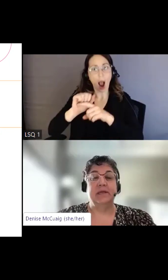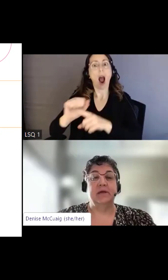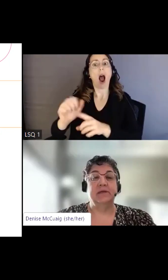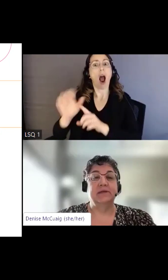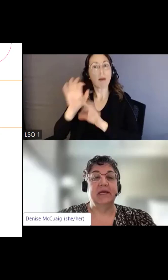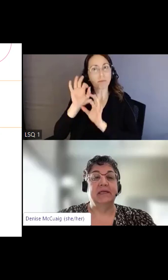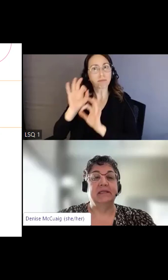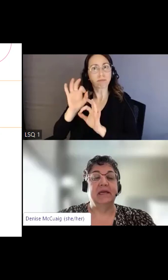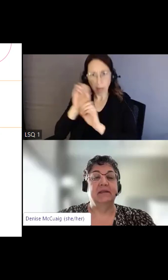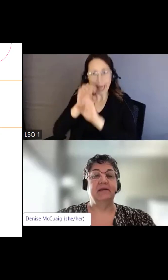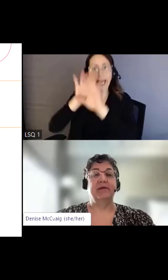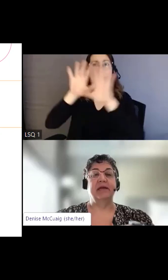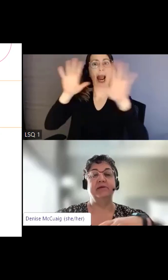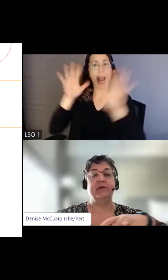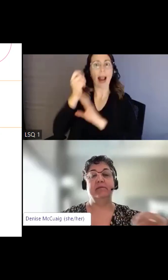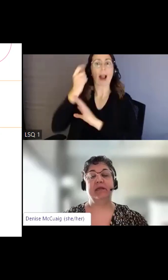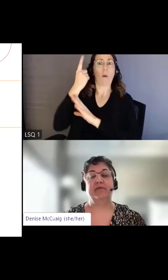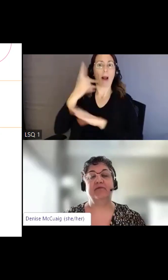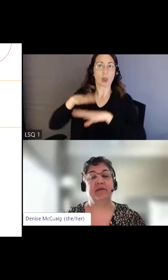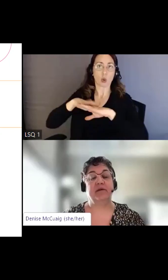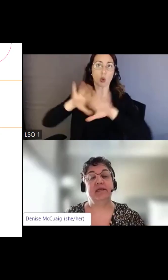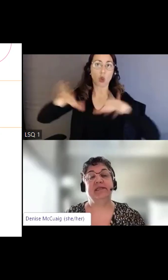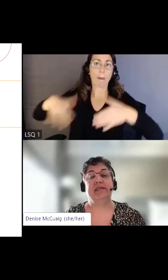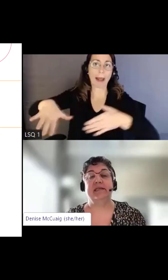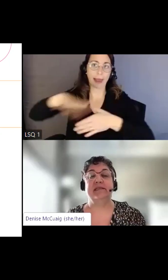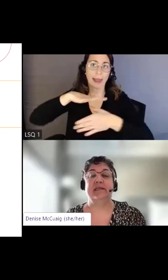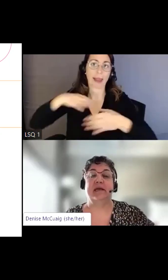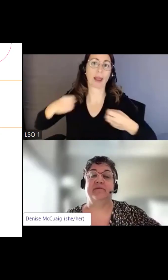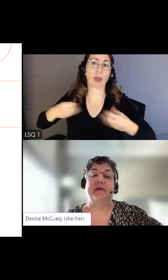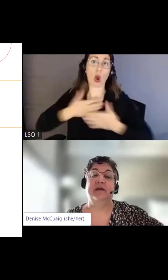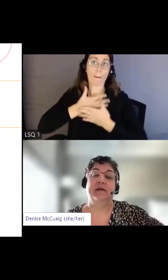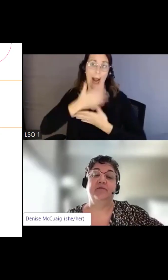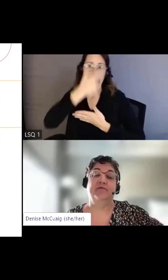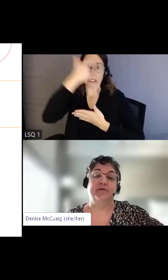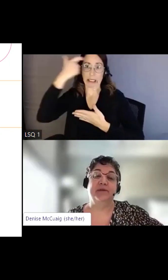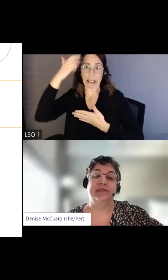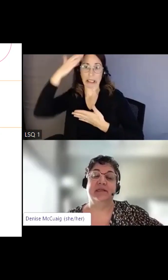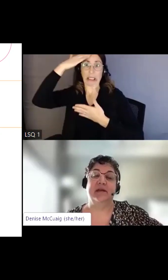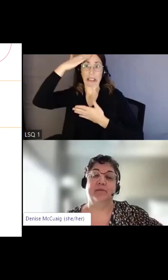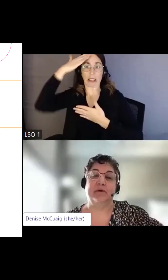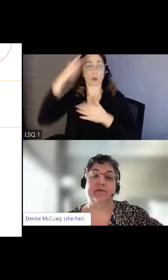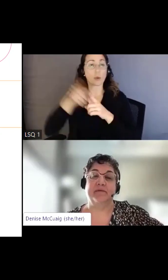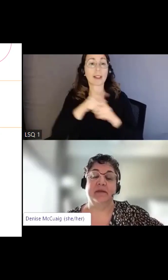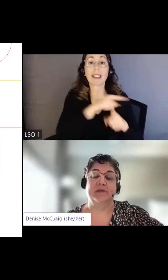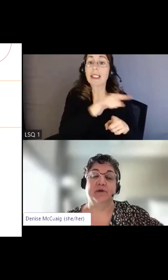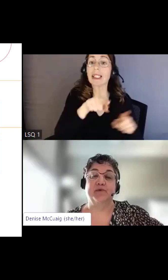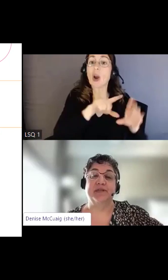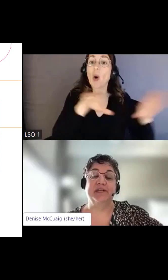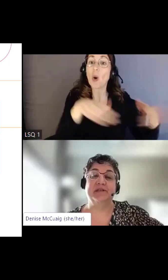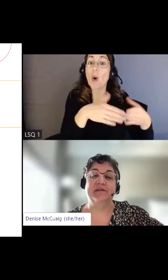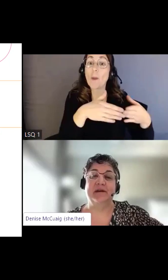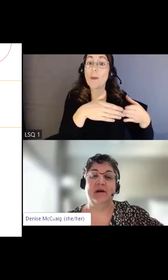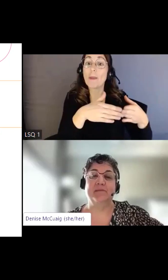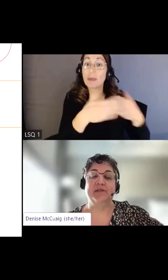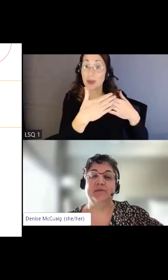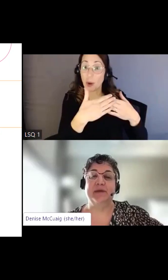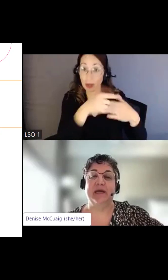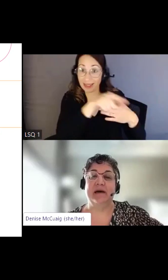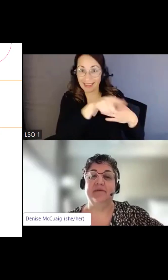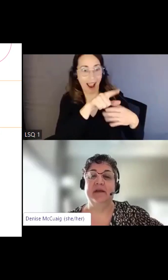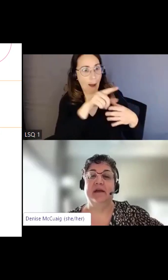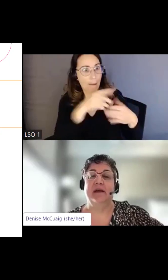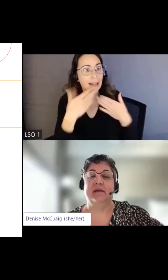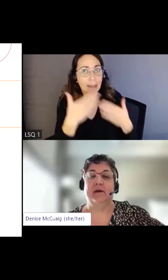bien sûr, les membres du groupe consultatif pour leurs conseils qui ont influencé aussi le nombre d'options d'interprétation que nous avons avec